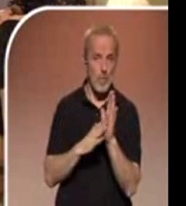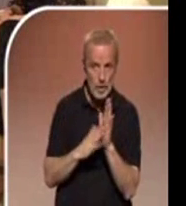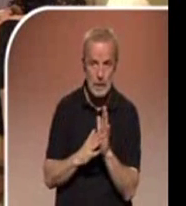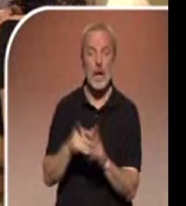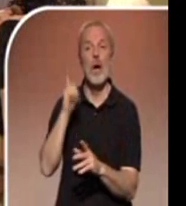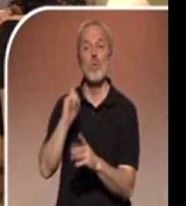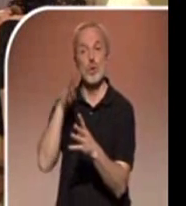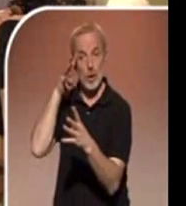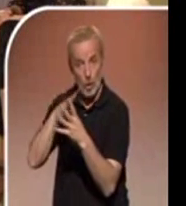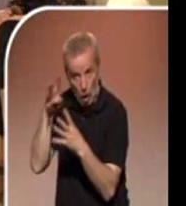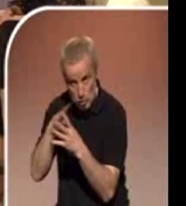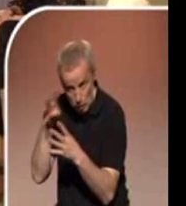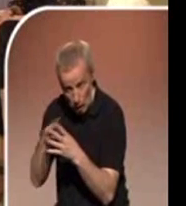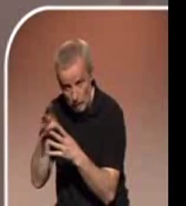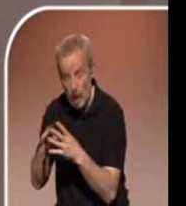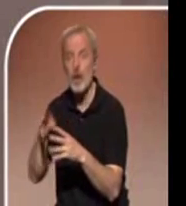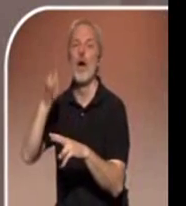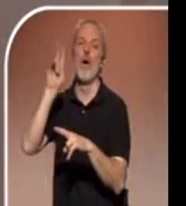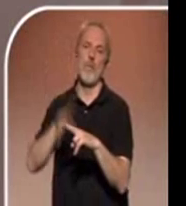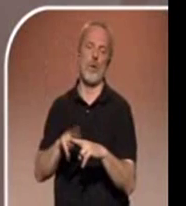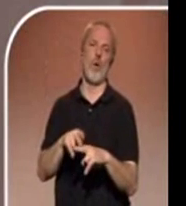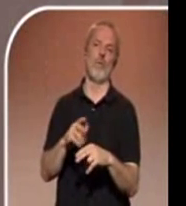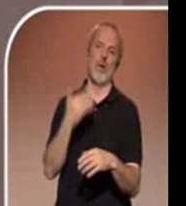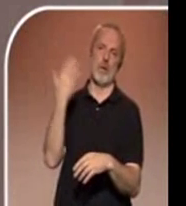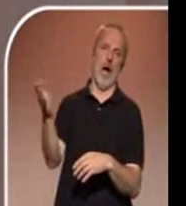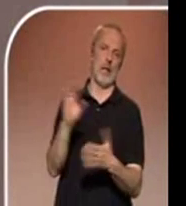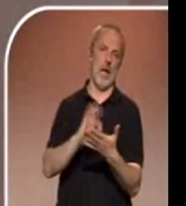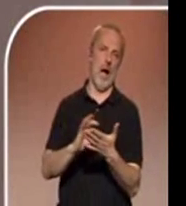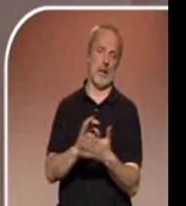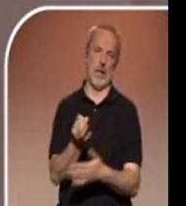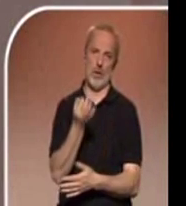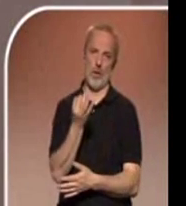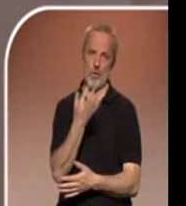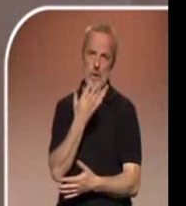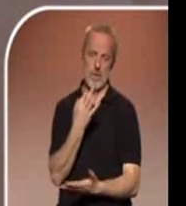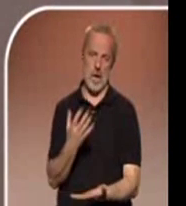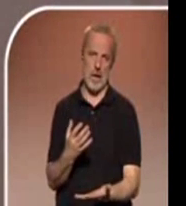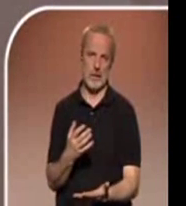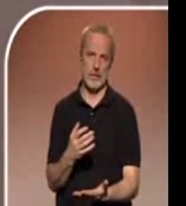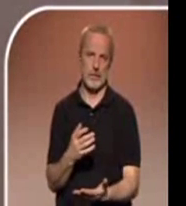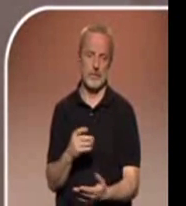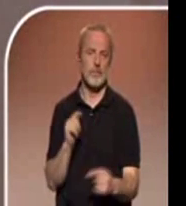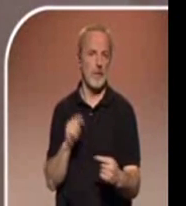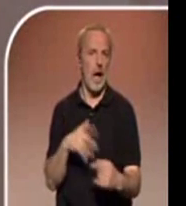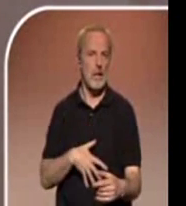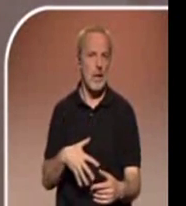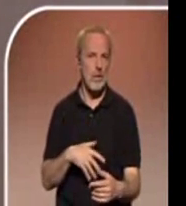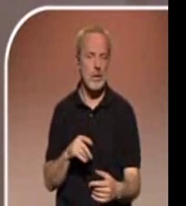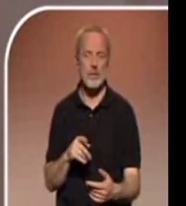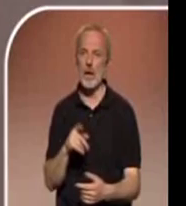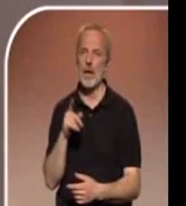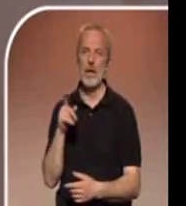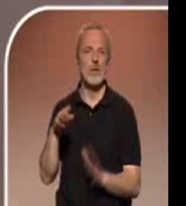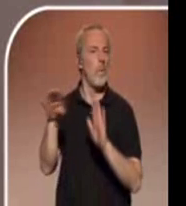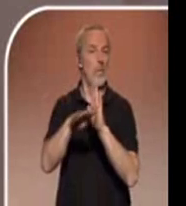nasazením hormonální antikoncepce, vyšetřovat. Ty pravidla jsou jasně daný. A jenom k osvětlení tedy míry rizika,